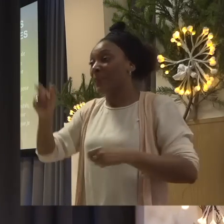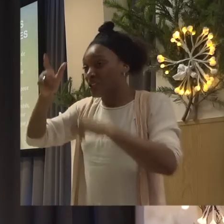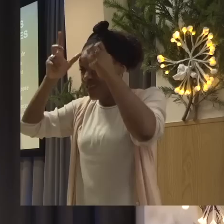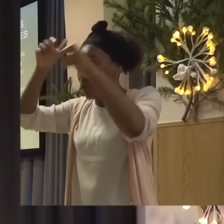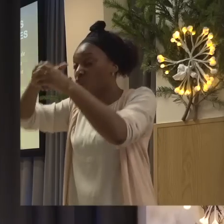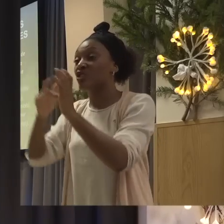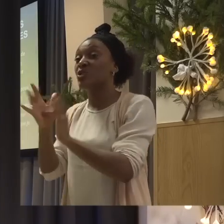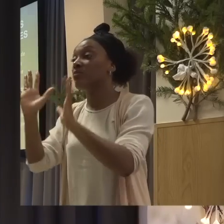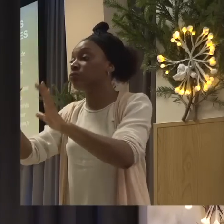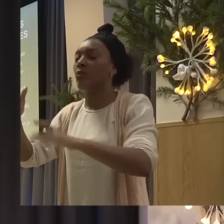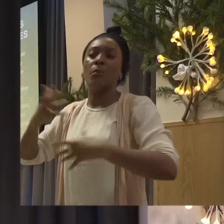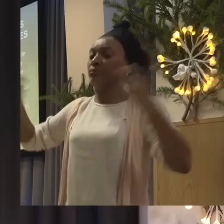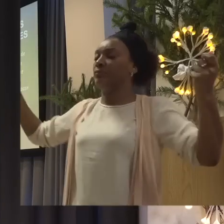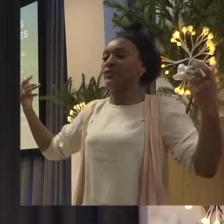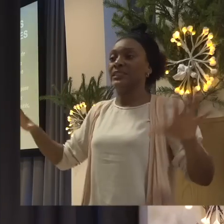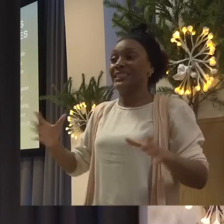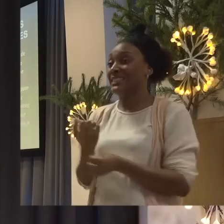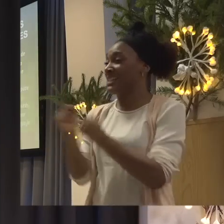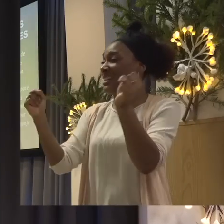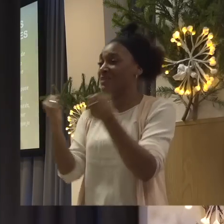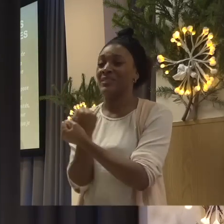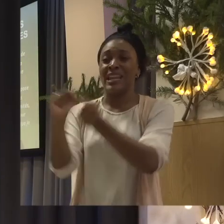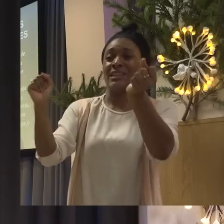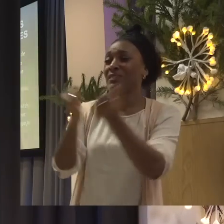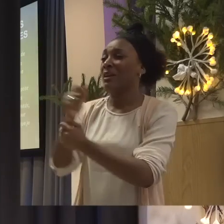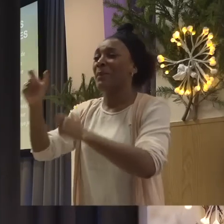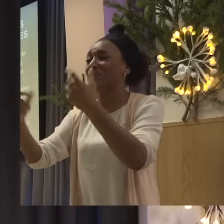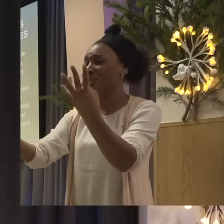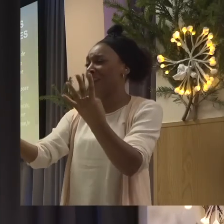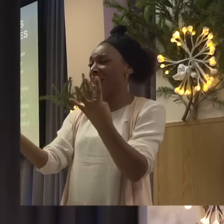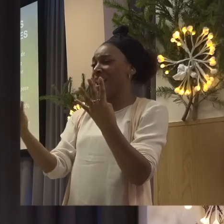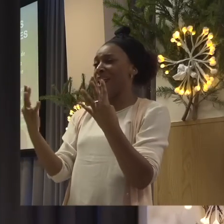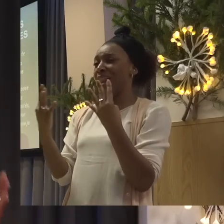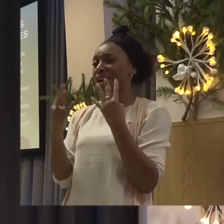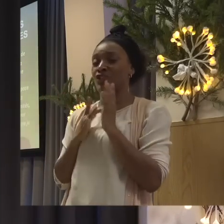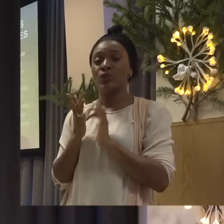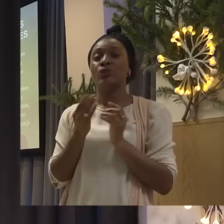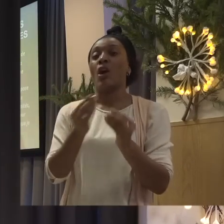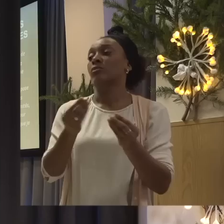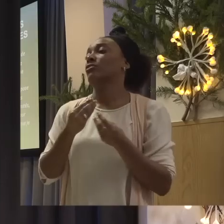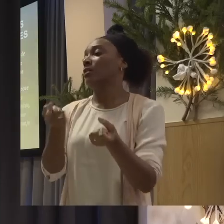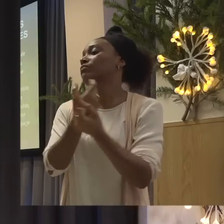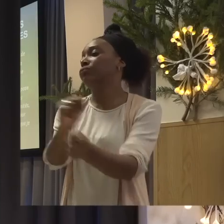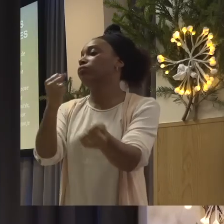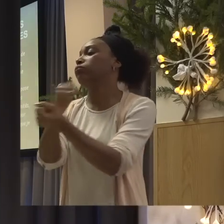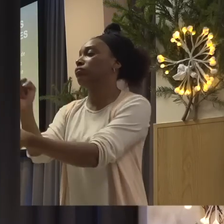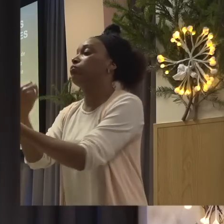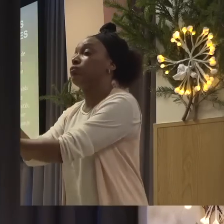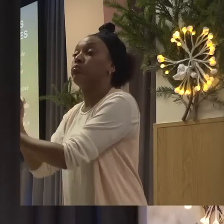ou il donnait la délivrance. Tous ceux qui sont venus le voir ont eu des solutions à leurs